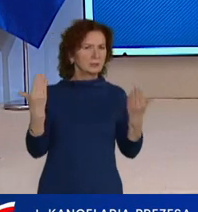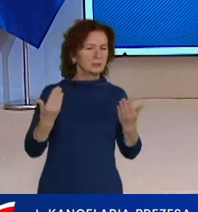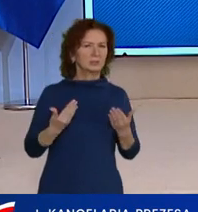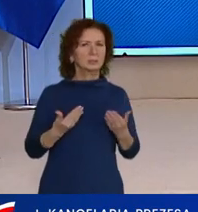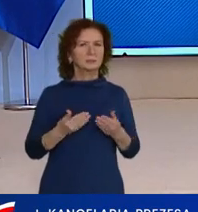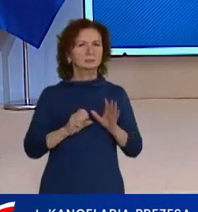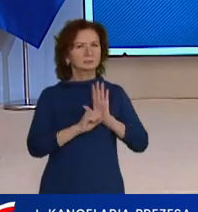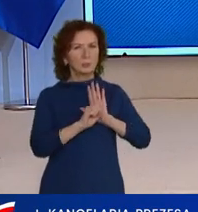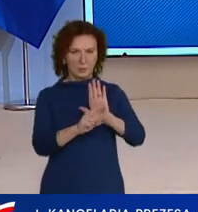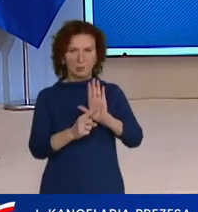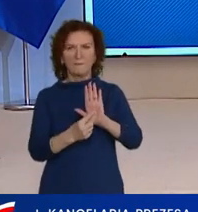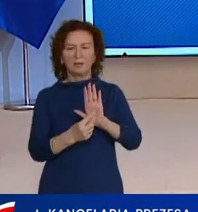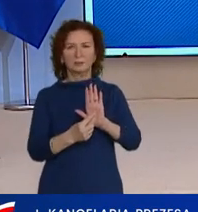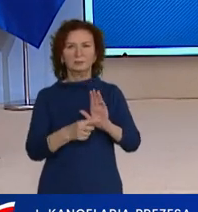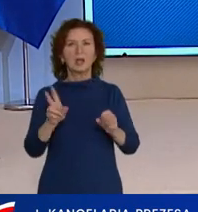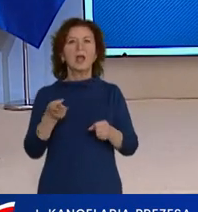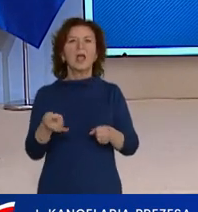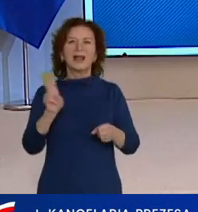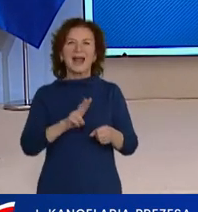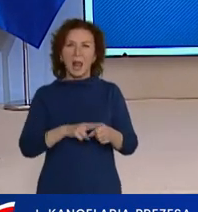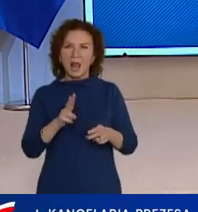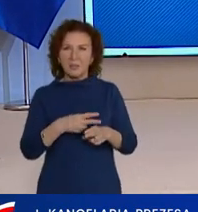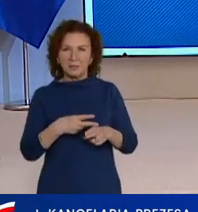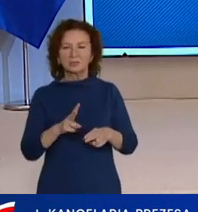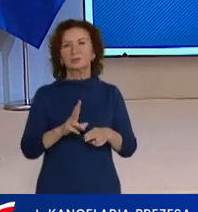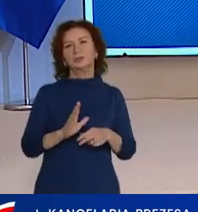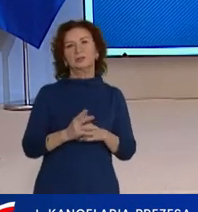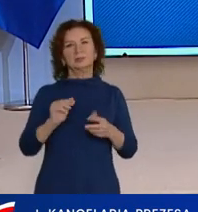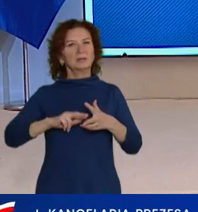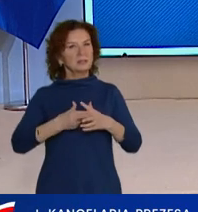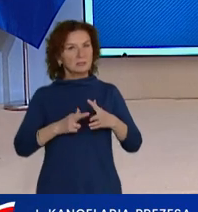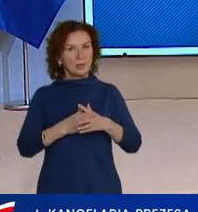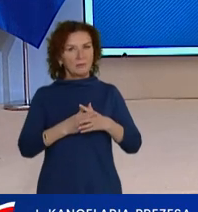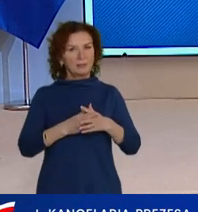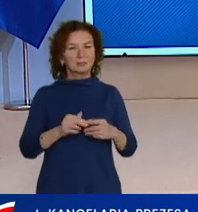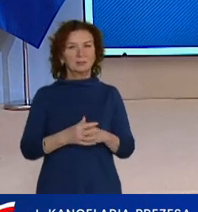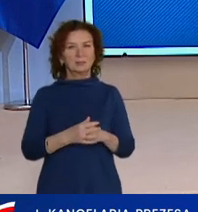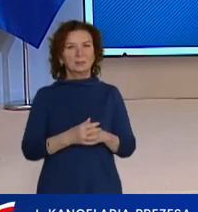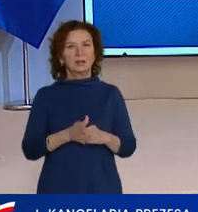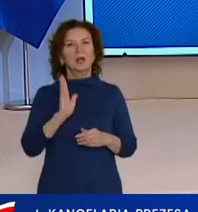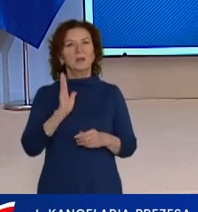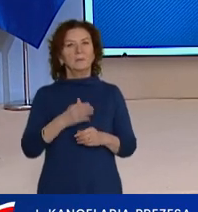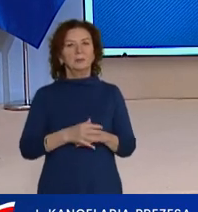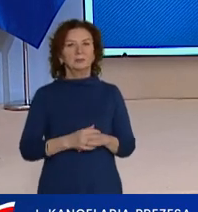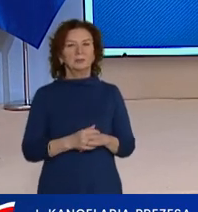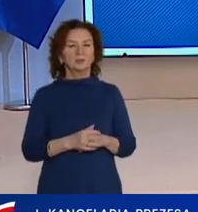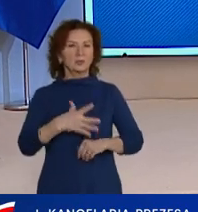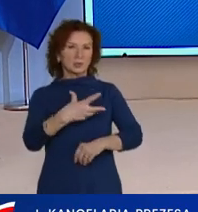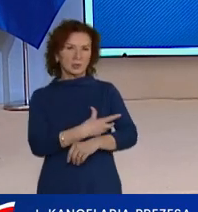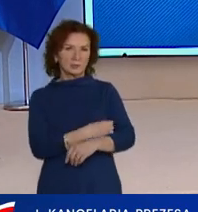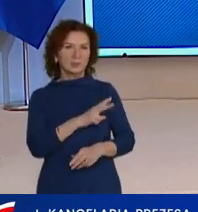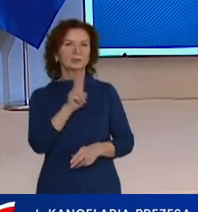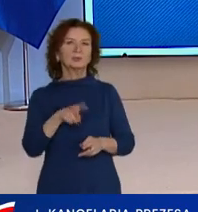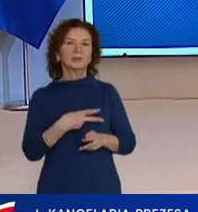opublikowany kalendarz tych rejestracji, w których konsekwencji będą szczepione